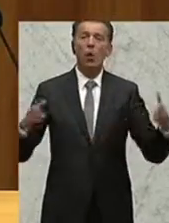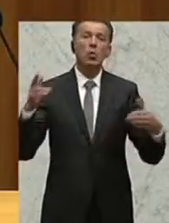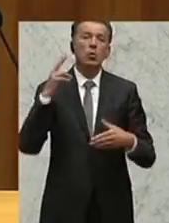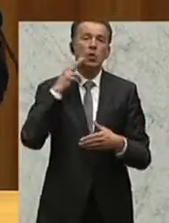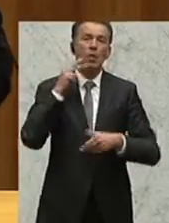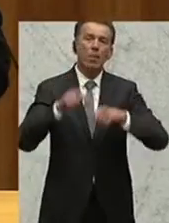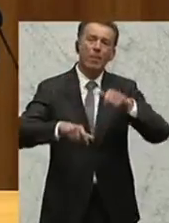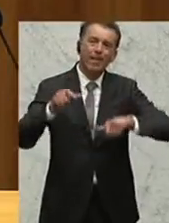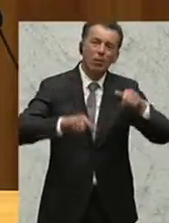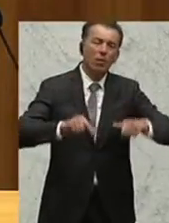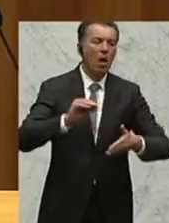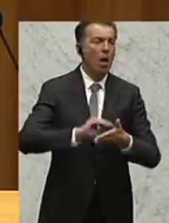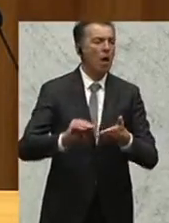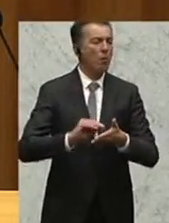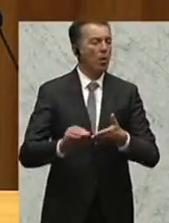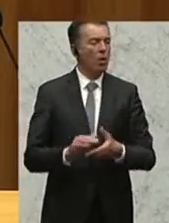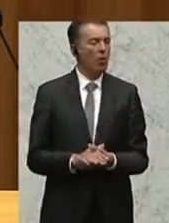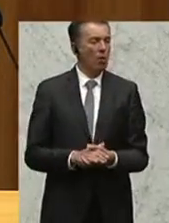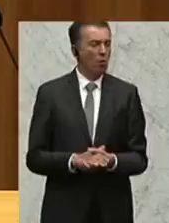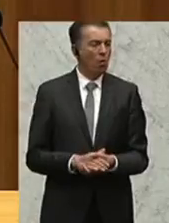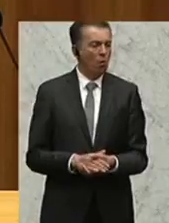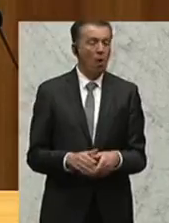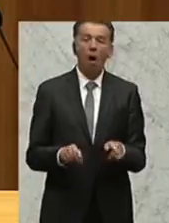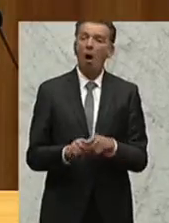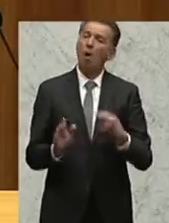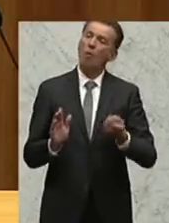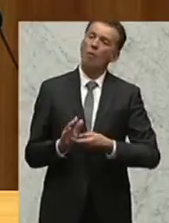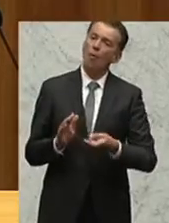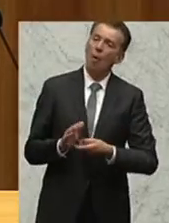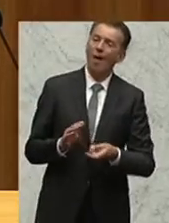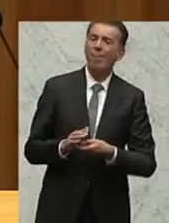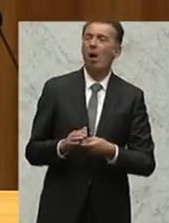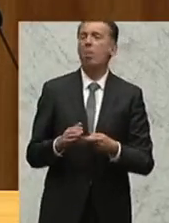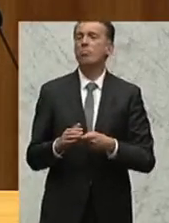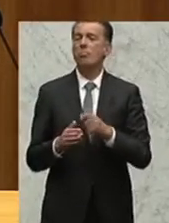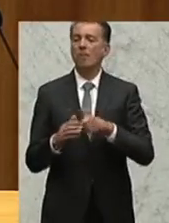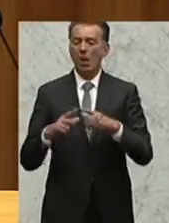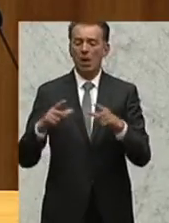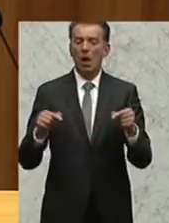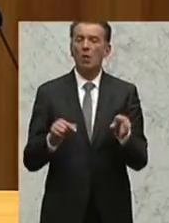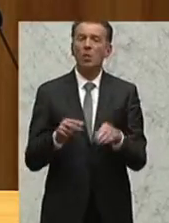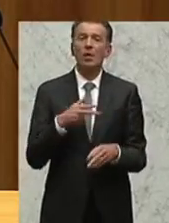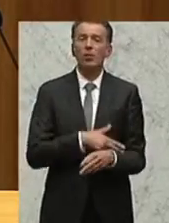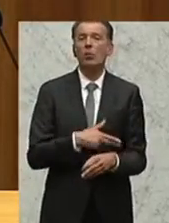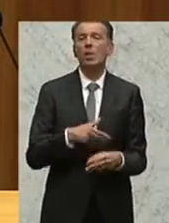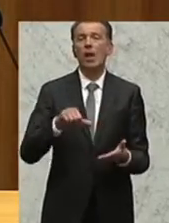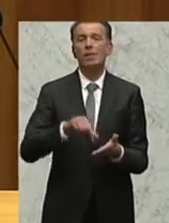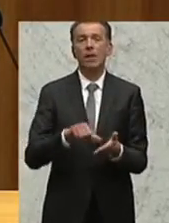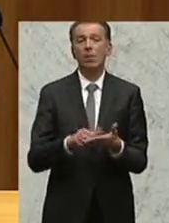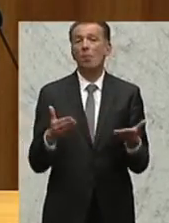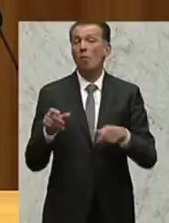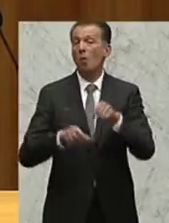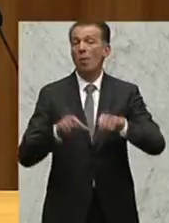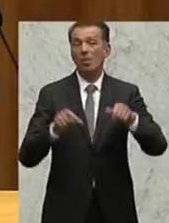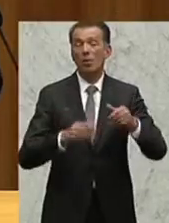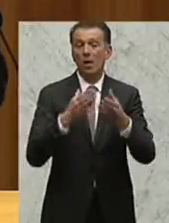wo Personalbüro Wahlkarten paketweise anfordert, oder in einem Sozialzentrum, wo geistig Behinderte sogar